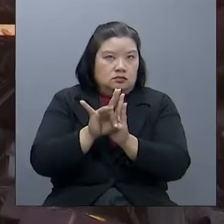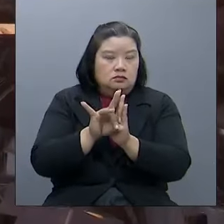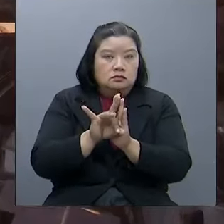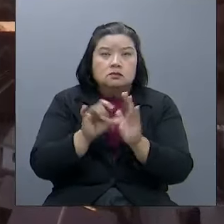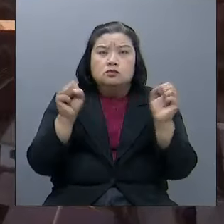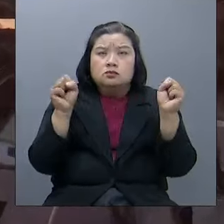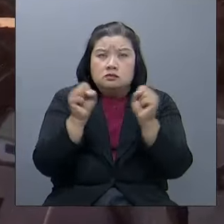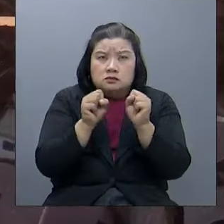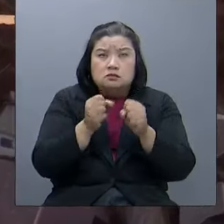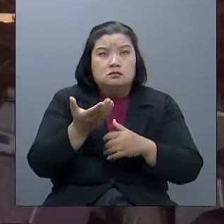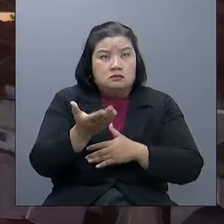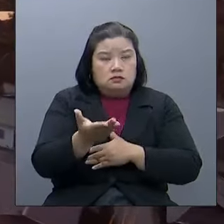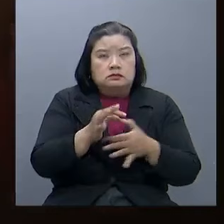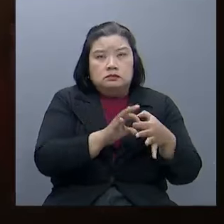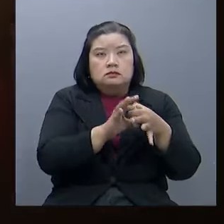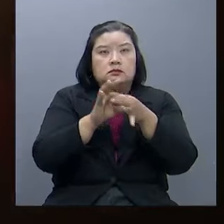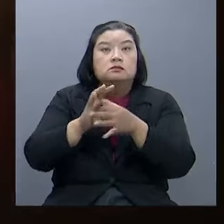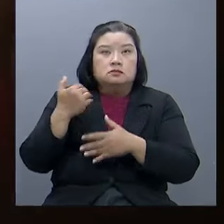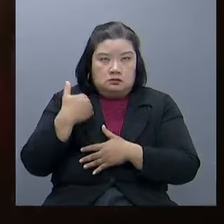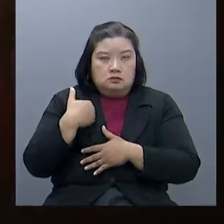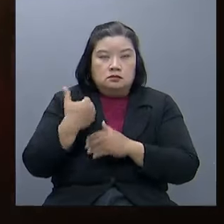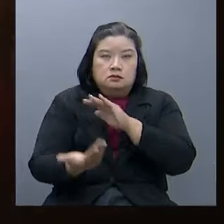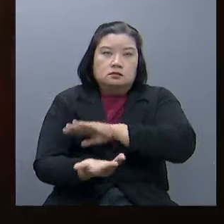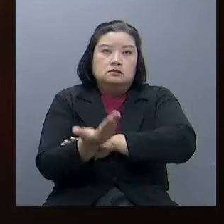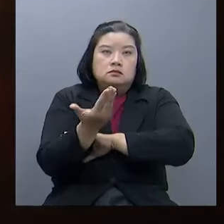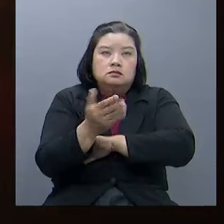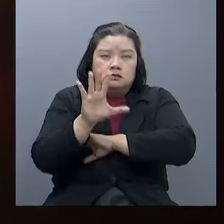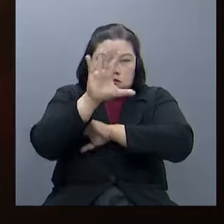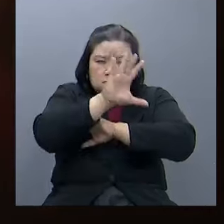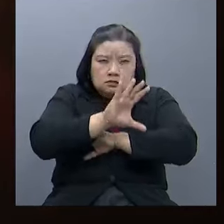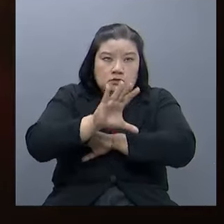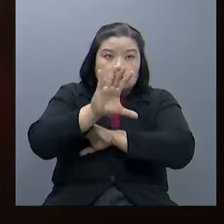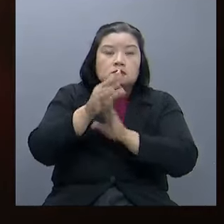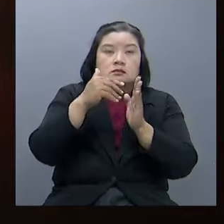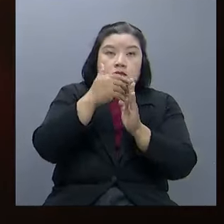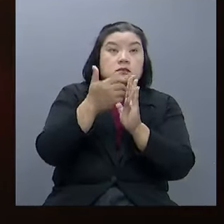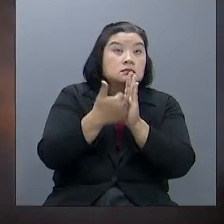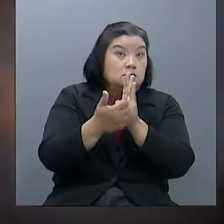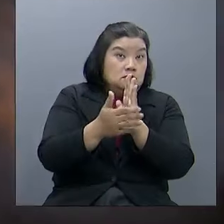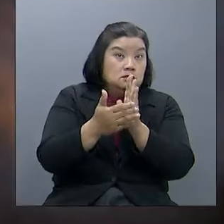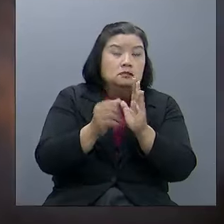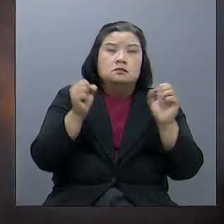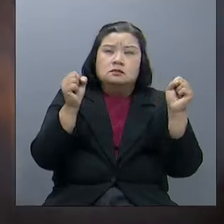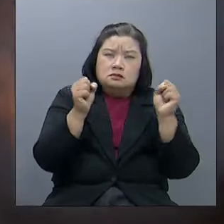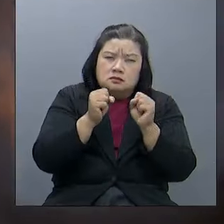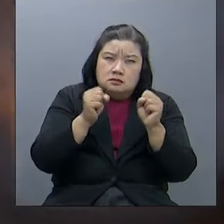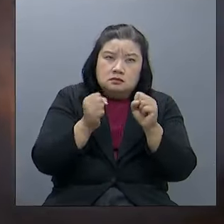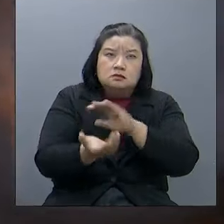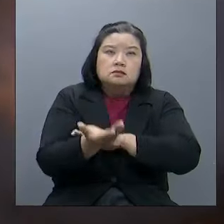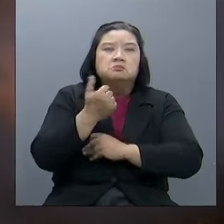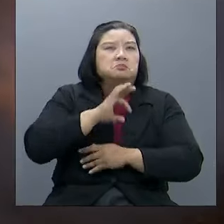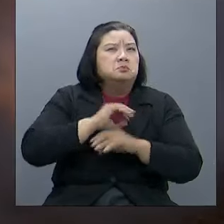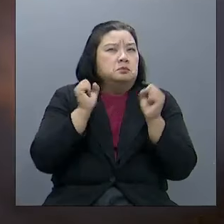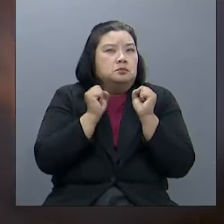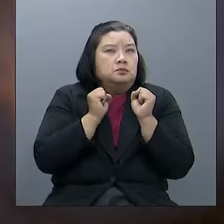สูงขึ้นนี้นะคะจะส่งผลให้มีหมอกเกิดขึ้นในตอนเช้าสำหรับพื้นที่ภาคเหนือและภาคอีสานนั้นยังคงมีอากาศเย็นถึงหนาวในตอนเช้าค่ะ